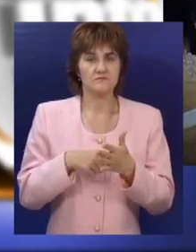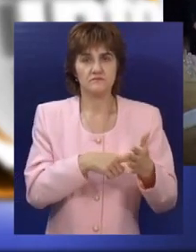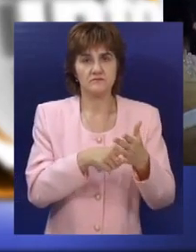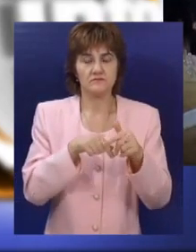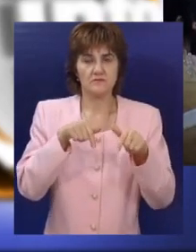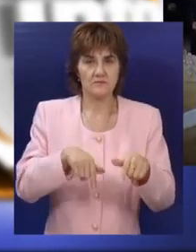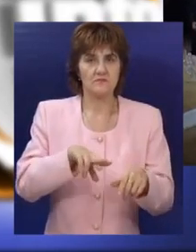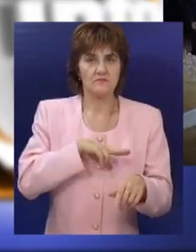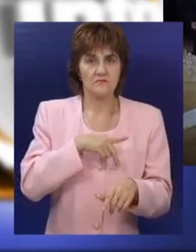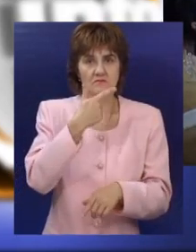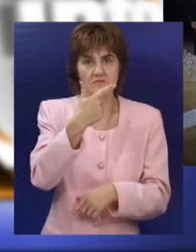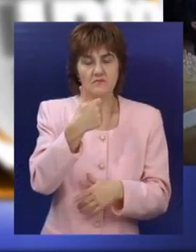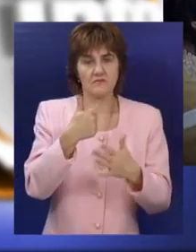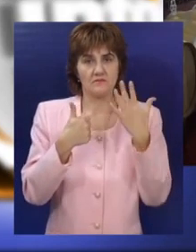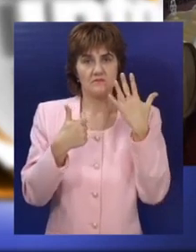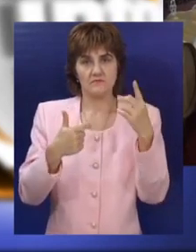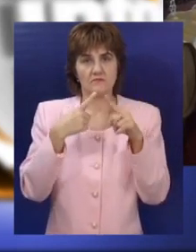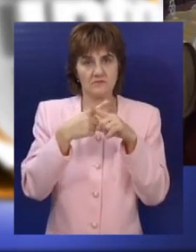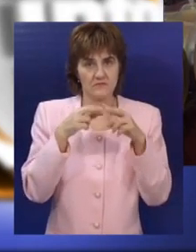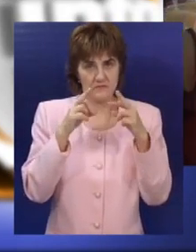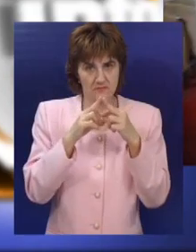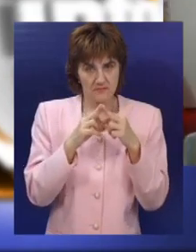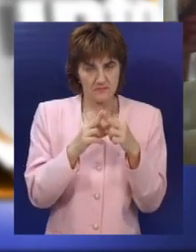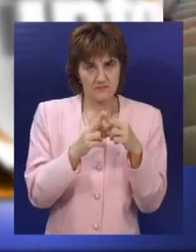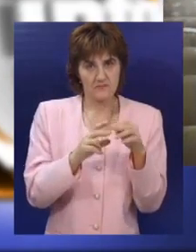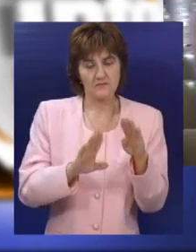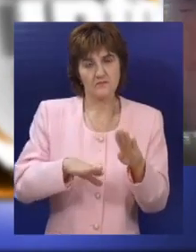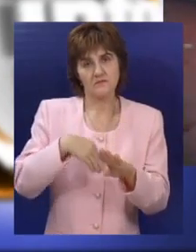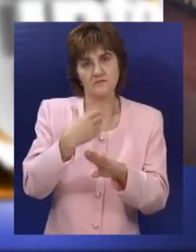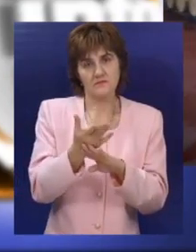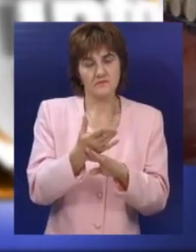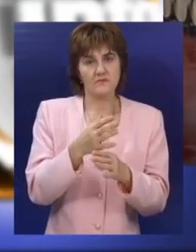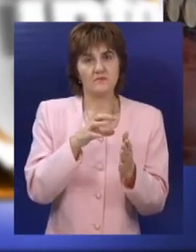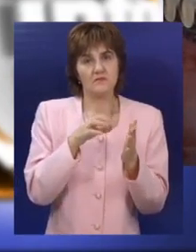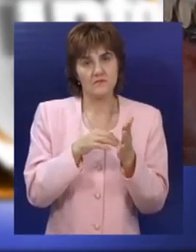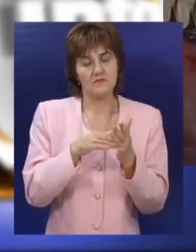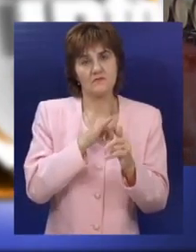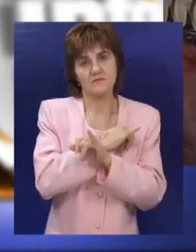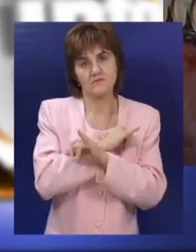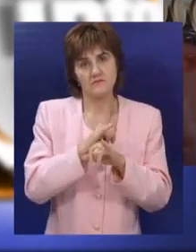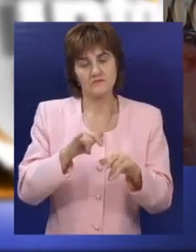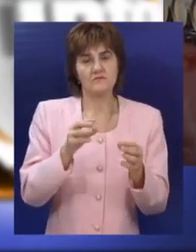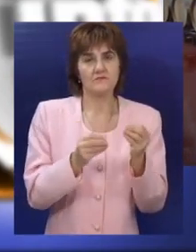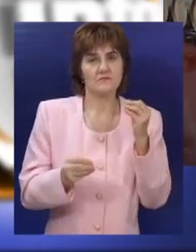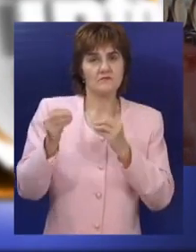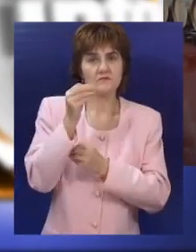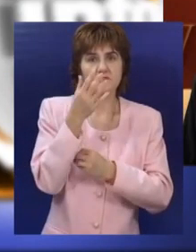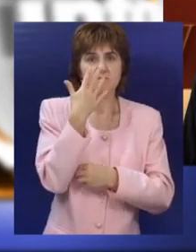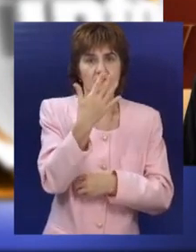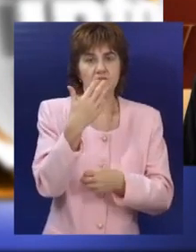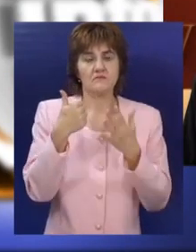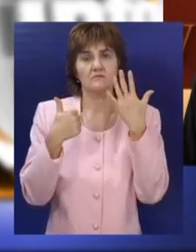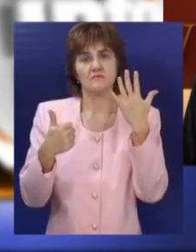na 26 hektara, a cilj je da u narednom periodu pod vinogradima bude 56 hektara. Ovdje